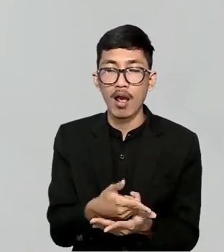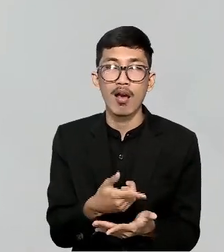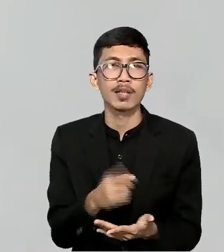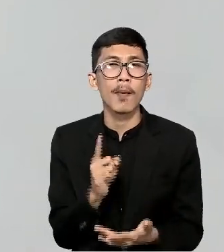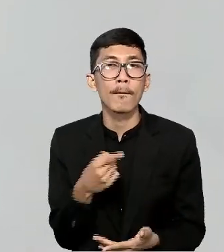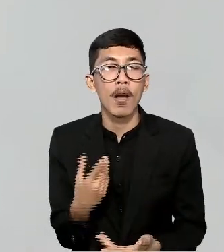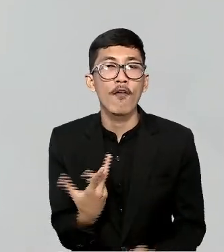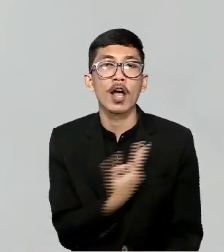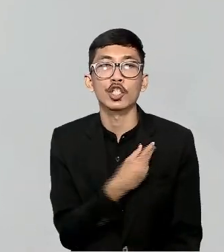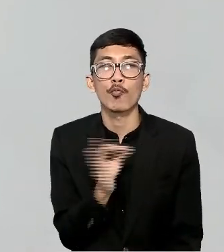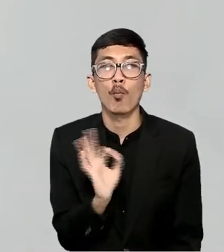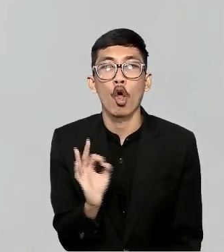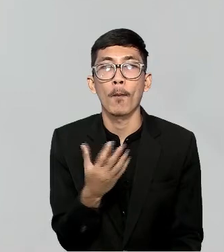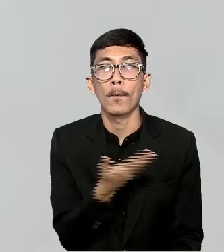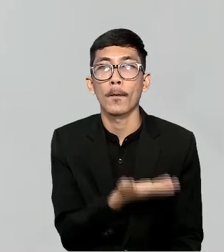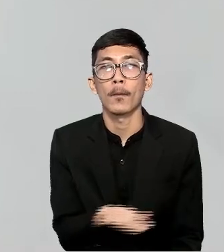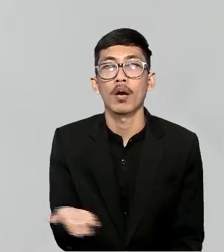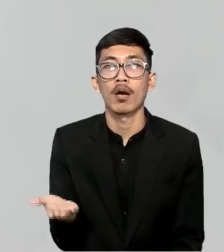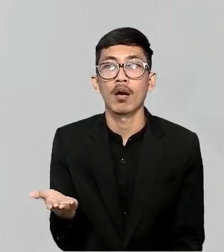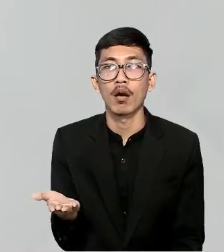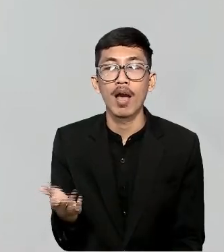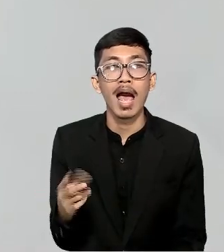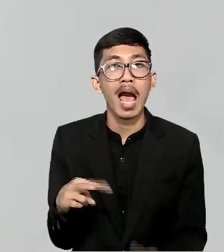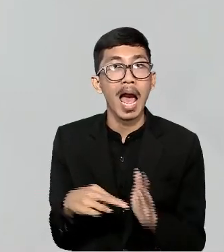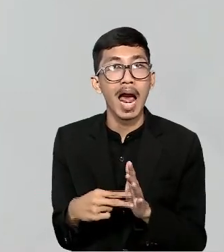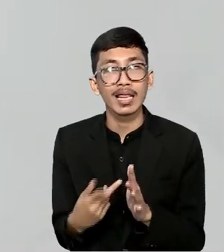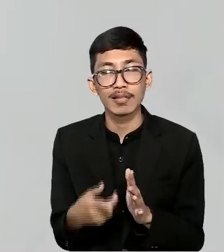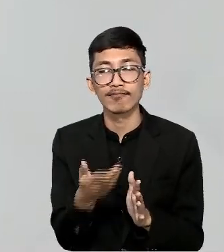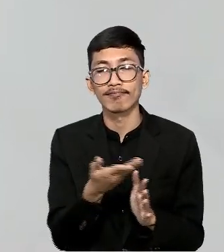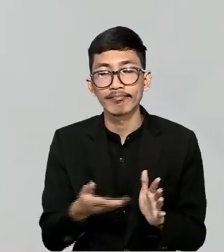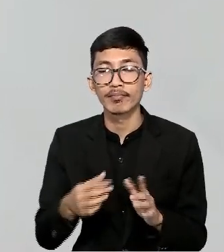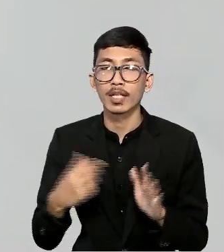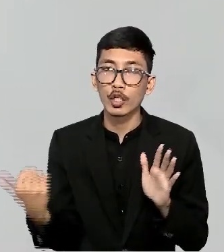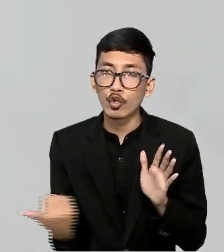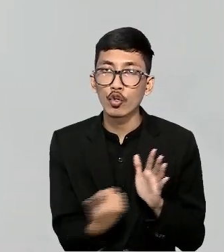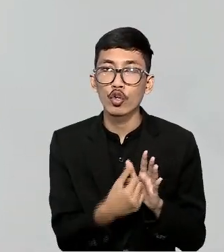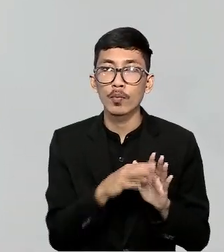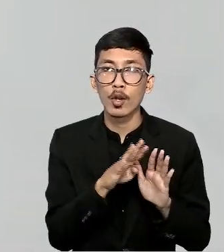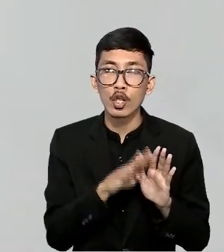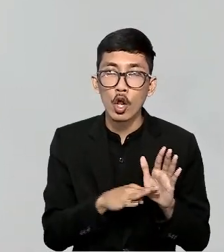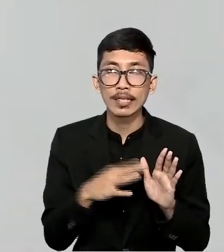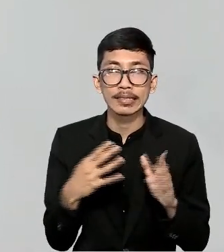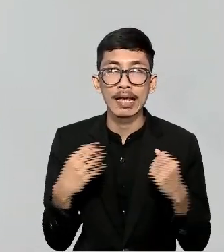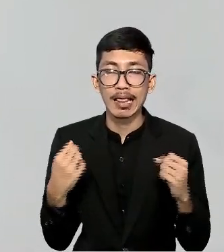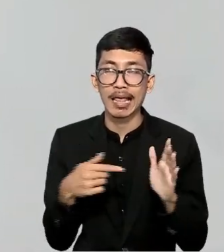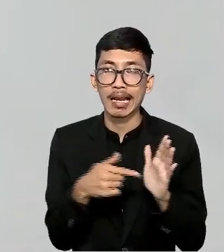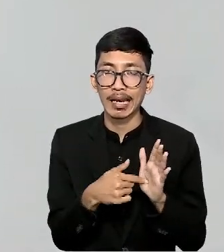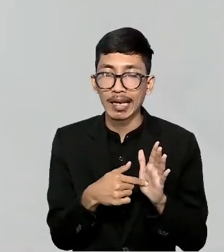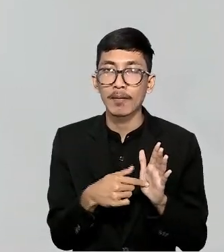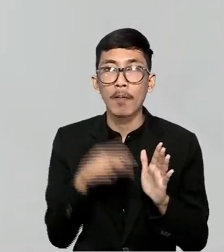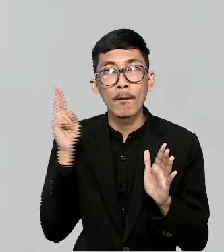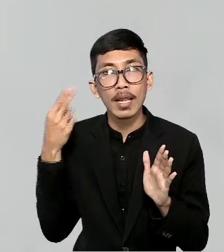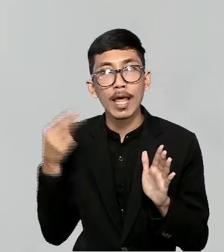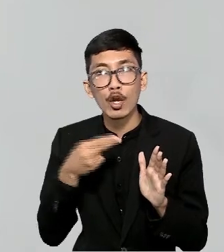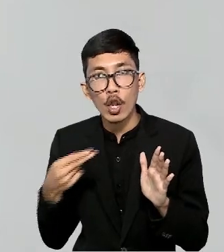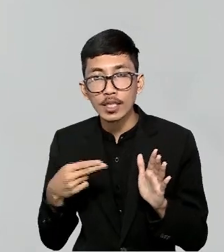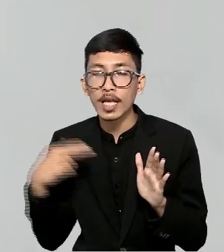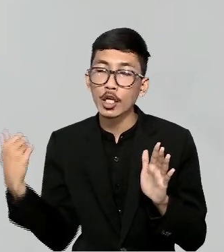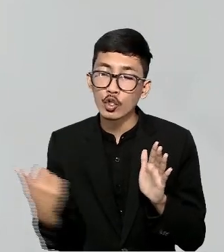jadi sebaiknya ya kita tetap mengikuti dengan tertib berbagai langkah pengendalian yang dianjurkan pemerintah Indonesia yang pada prinsipnya